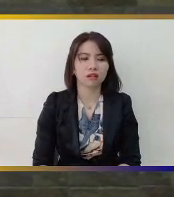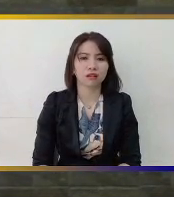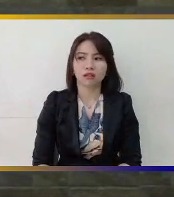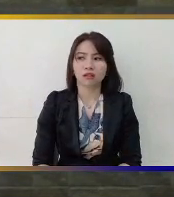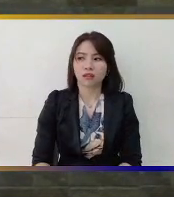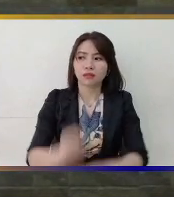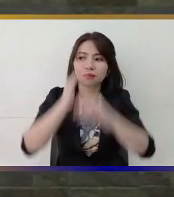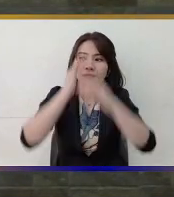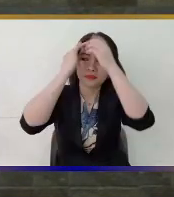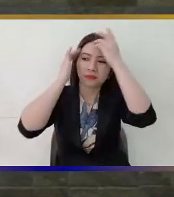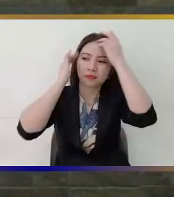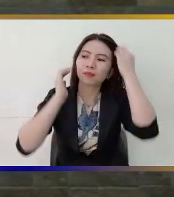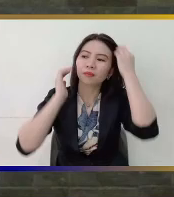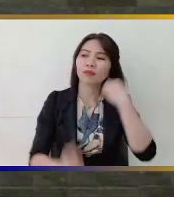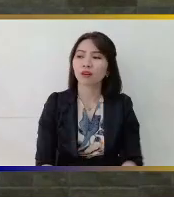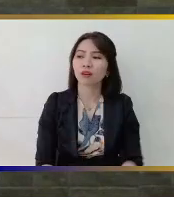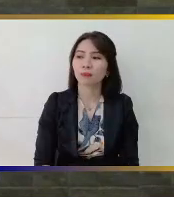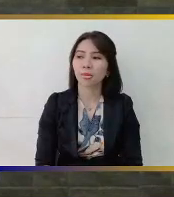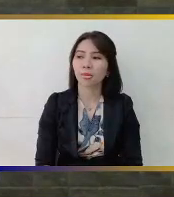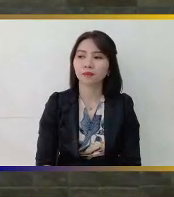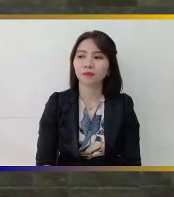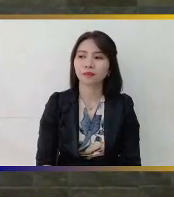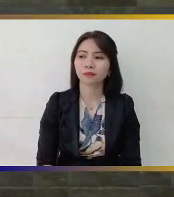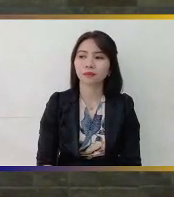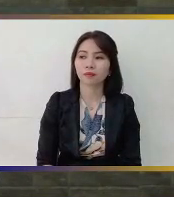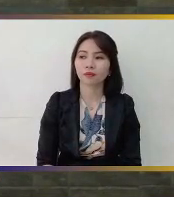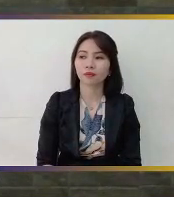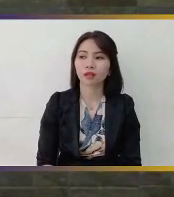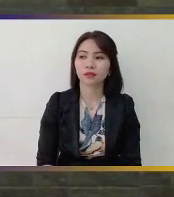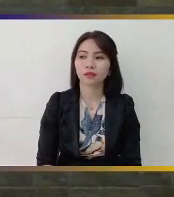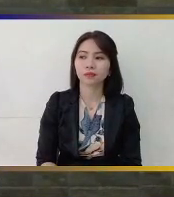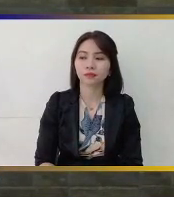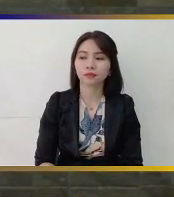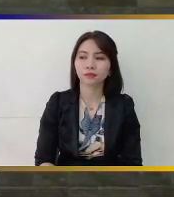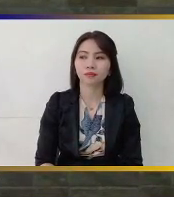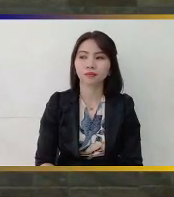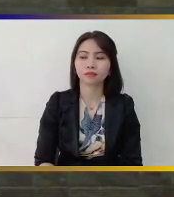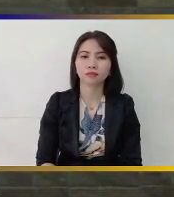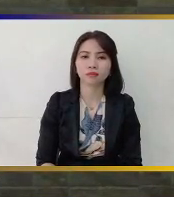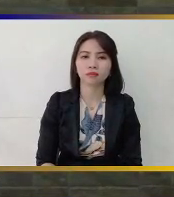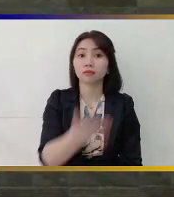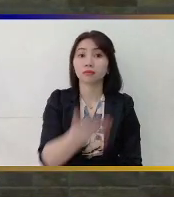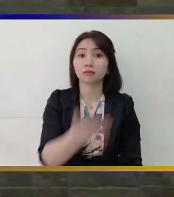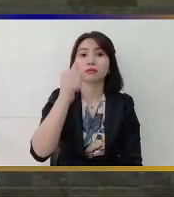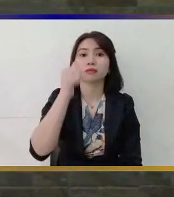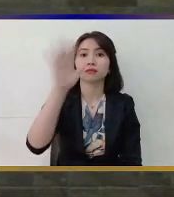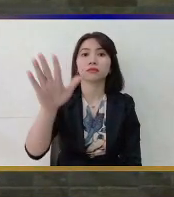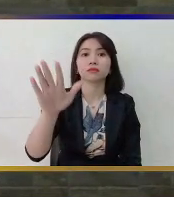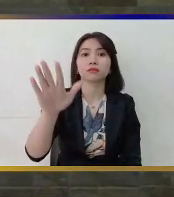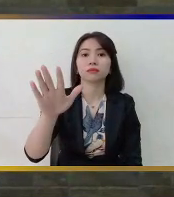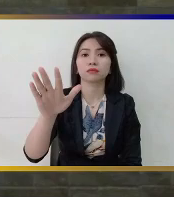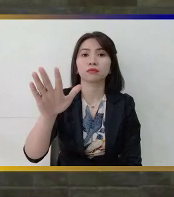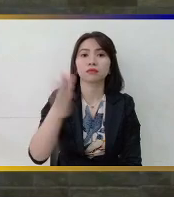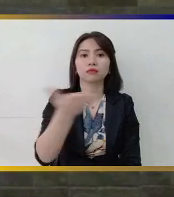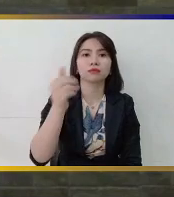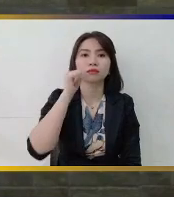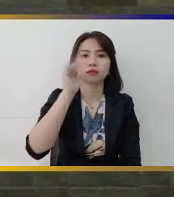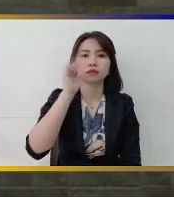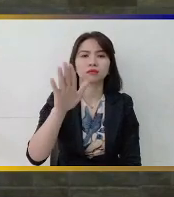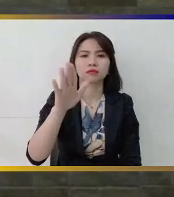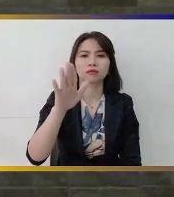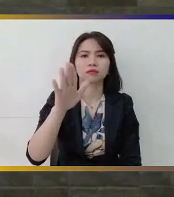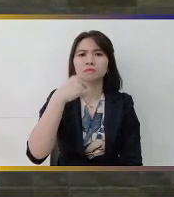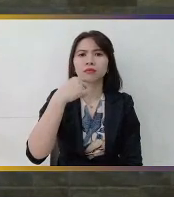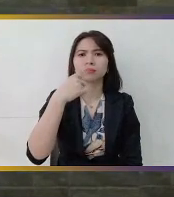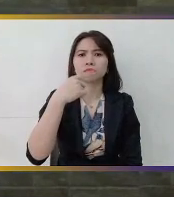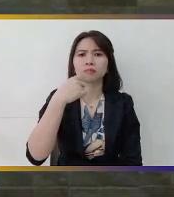Ibababa ko pa yan. Para maunawaan ang lahat, mga kapatid. Kayo mga babae, sino sa inyo